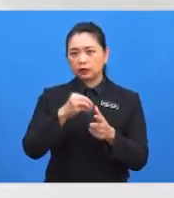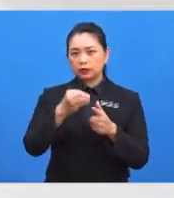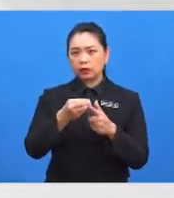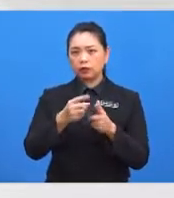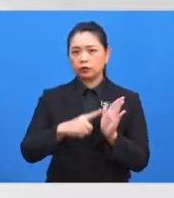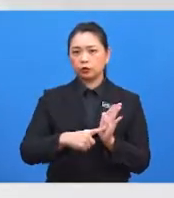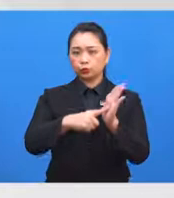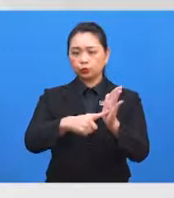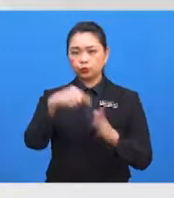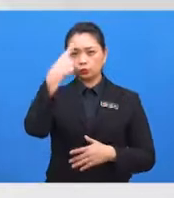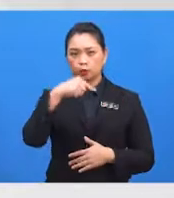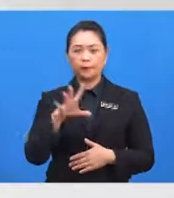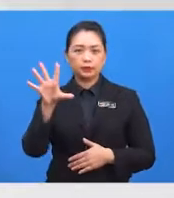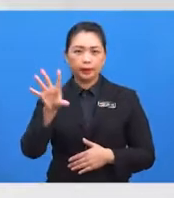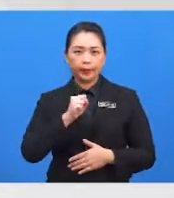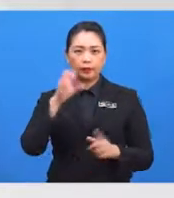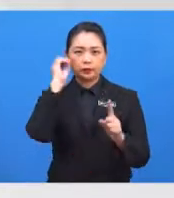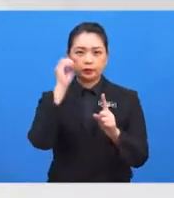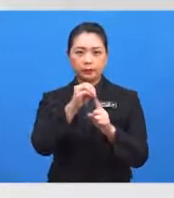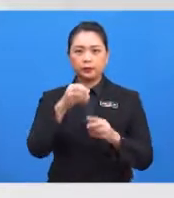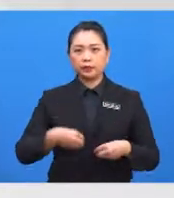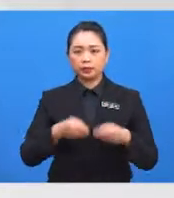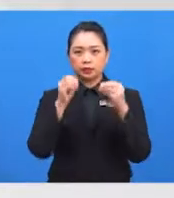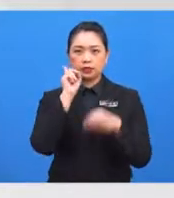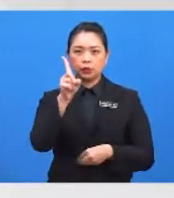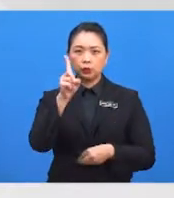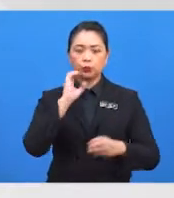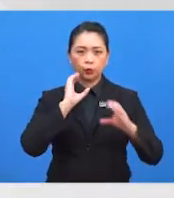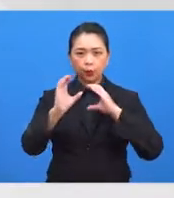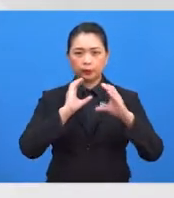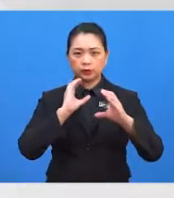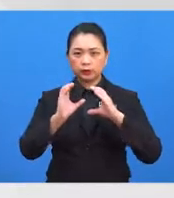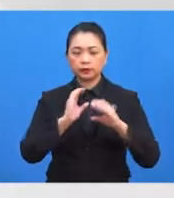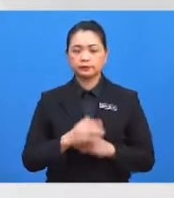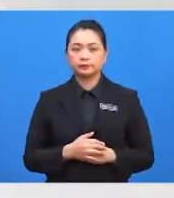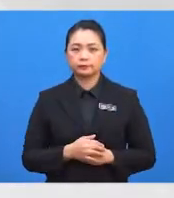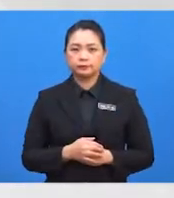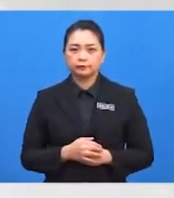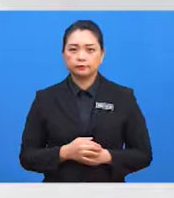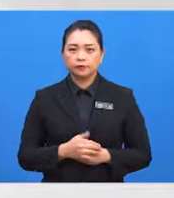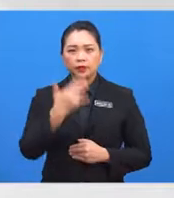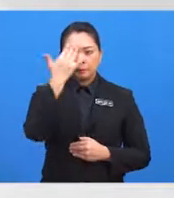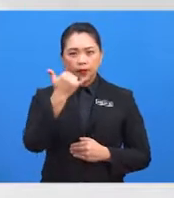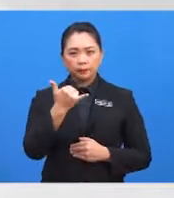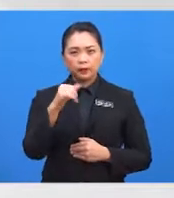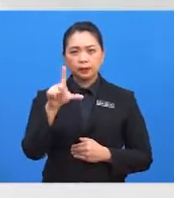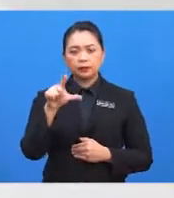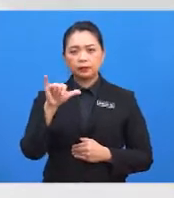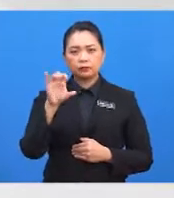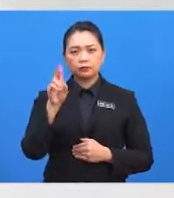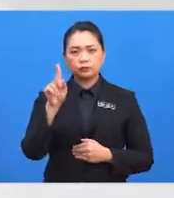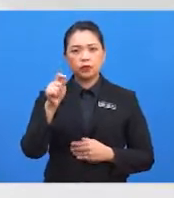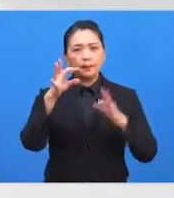dibentangkan untuk mencapai objektif bagi sesuatu komunikasi tertentu. Mengapakah layout itu